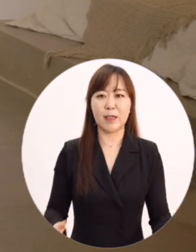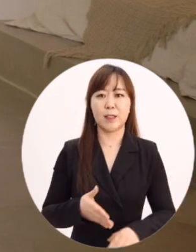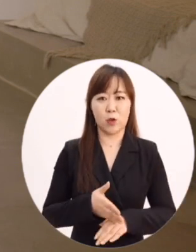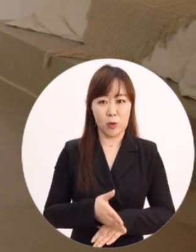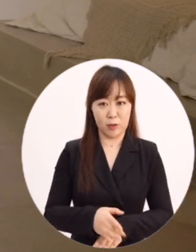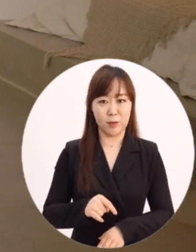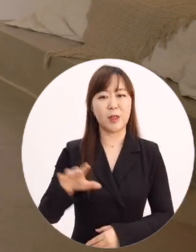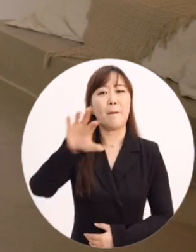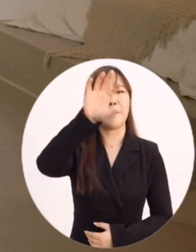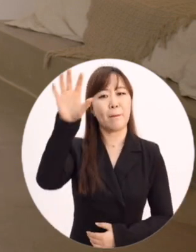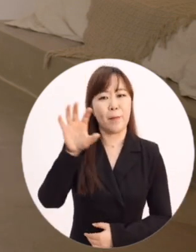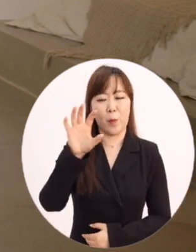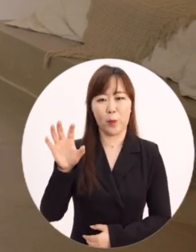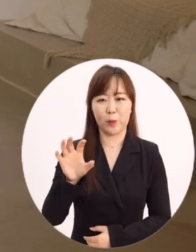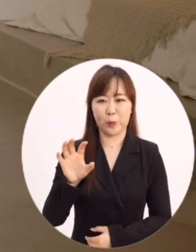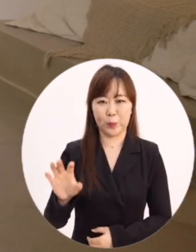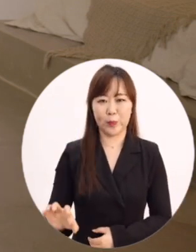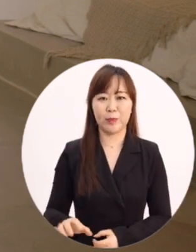반복합니다.